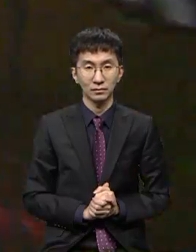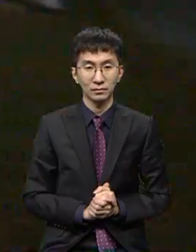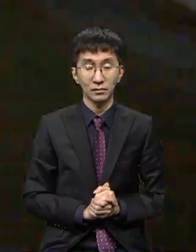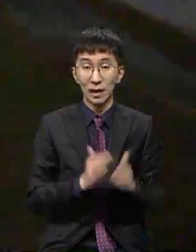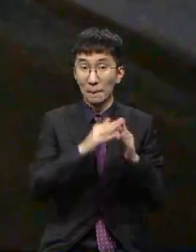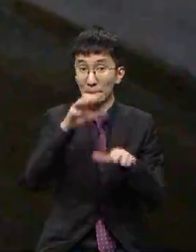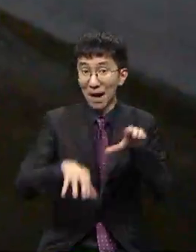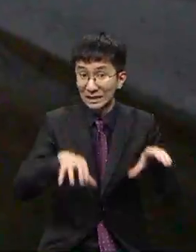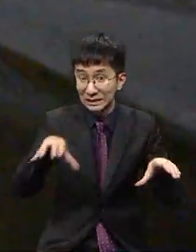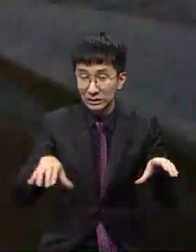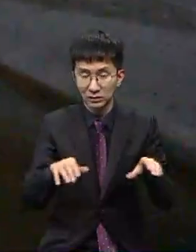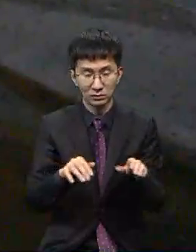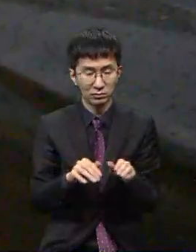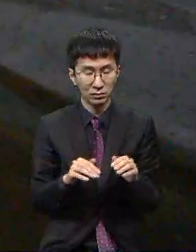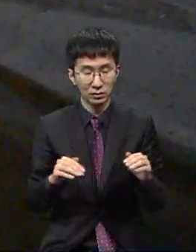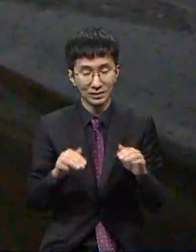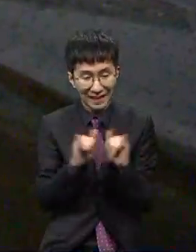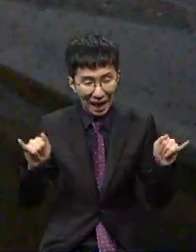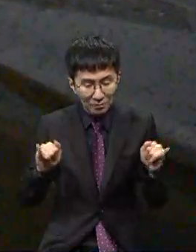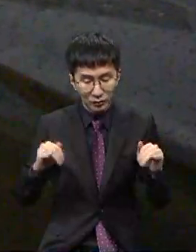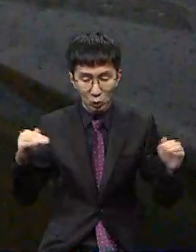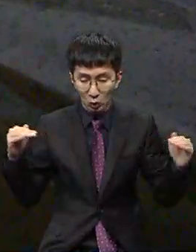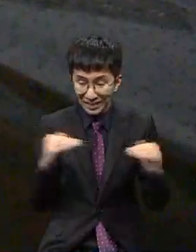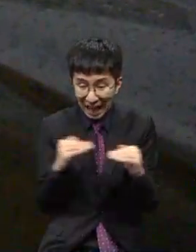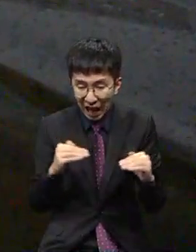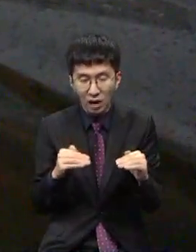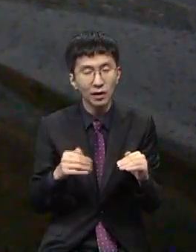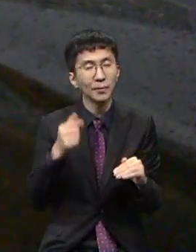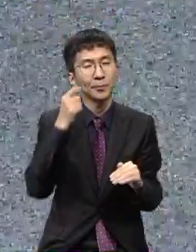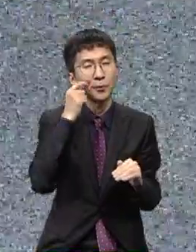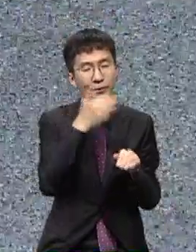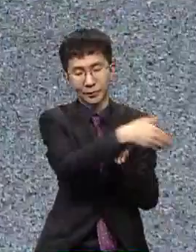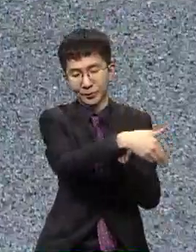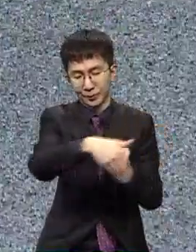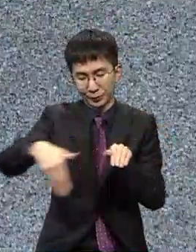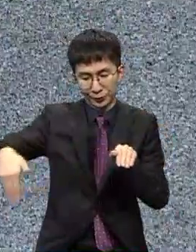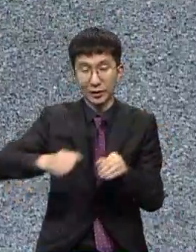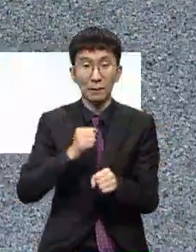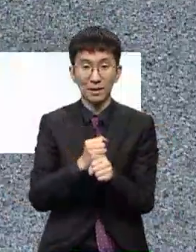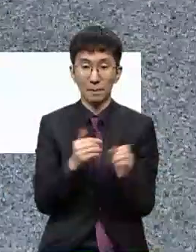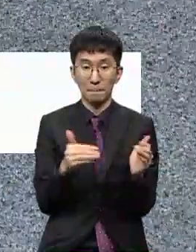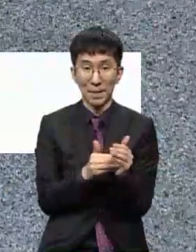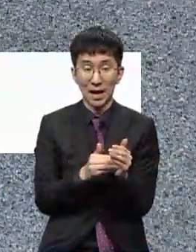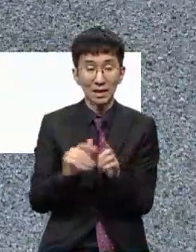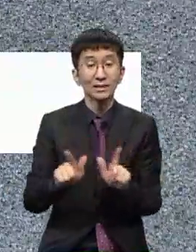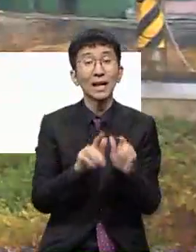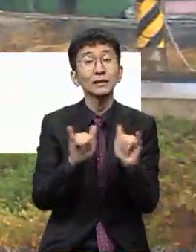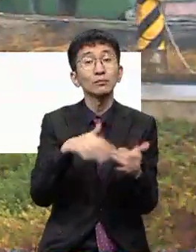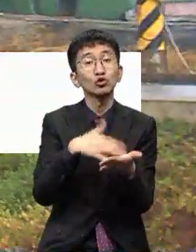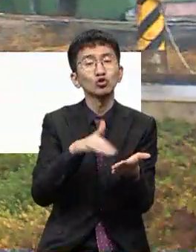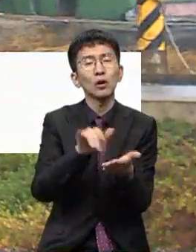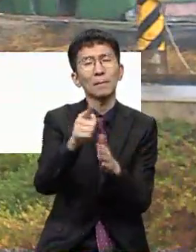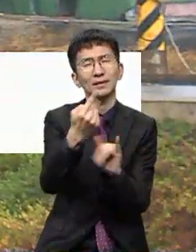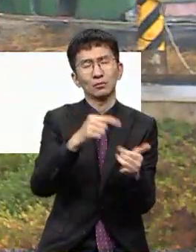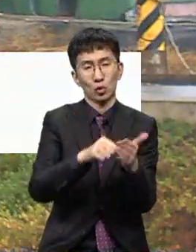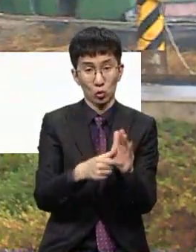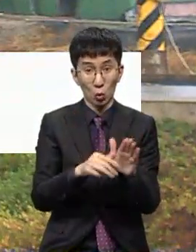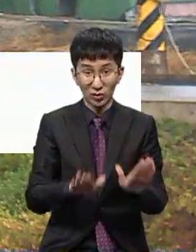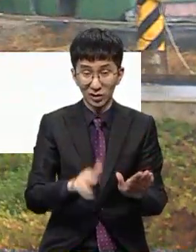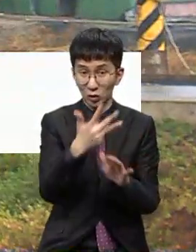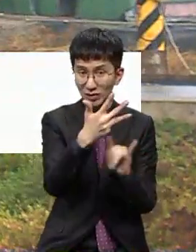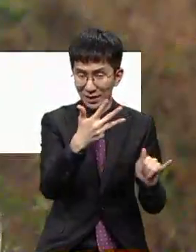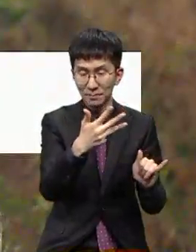마을 입구에 사람과 차량 출입을 금지하는 통제선이 설치됐습니다. 100여 명이 사는 마을인데 오늘 8명을